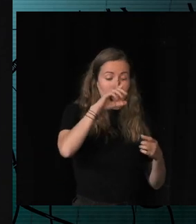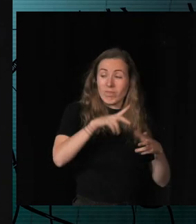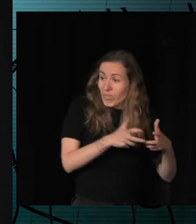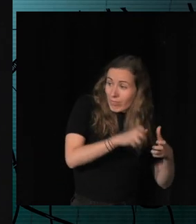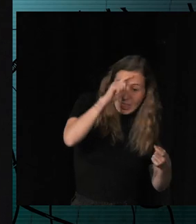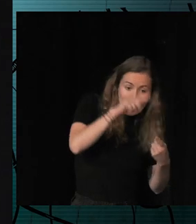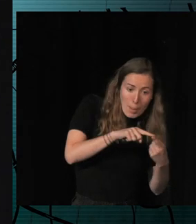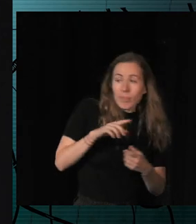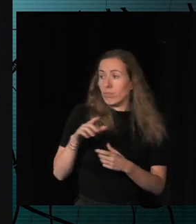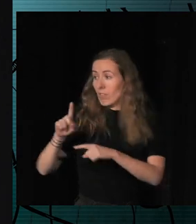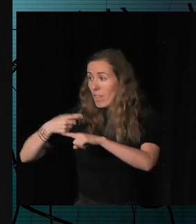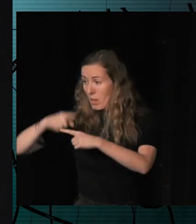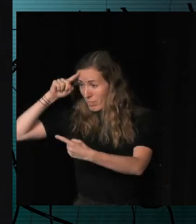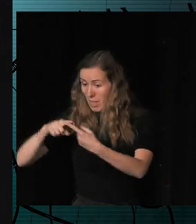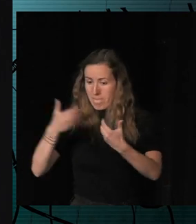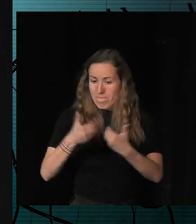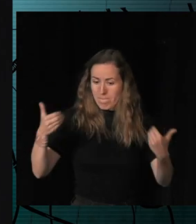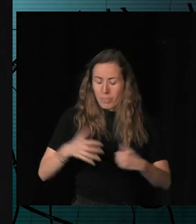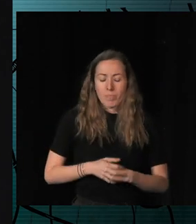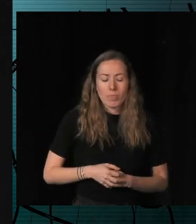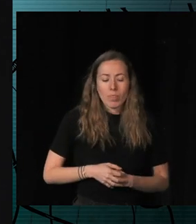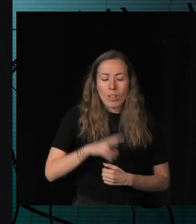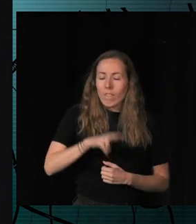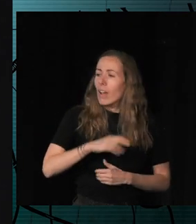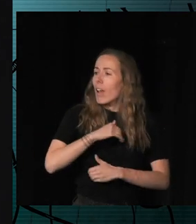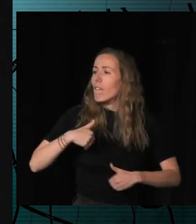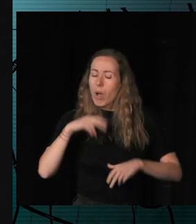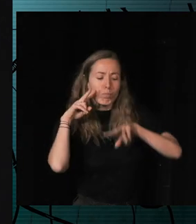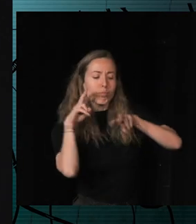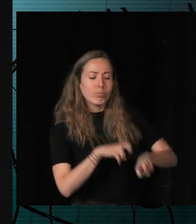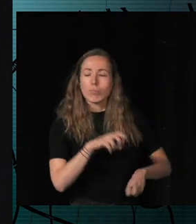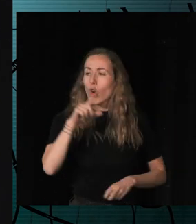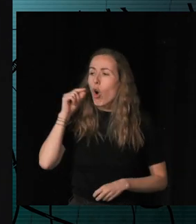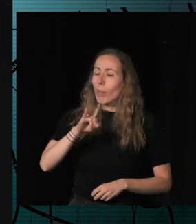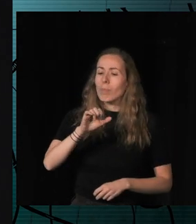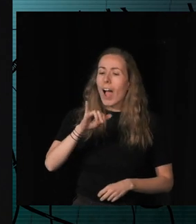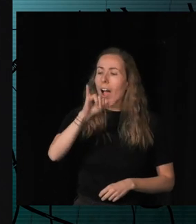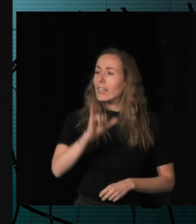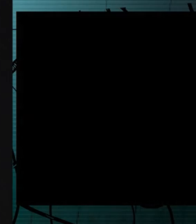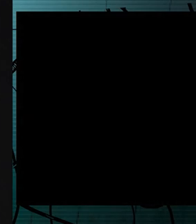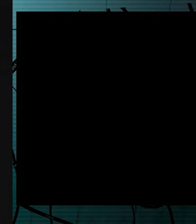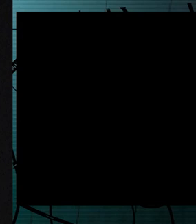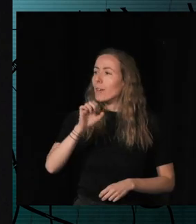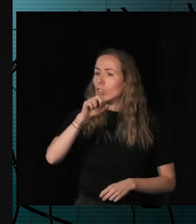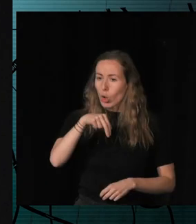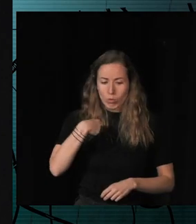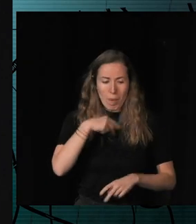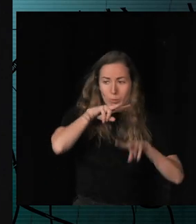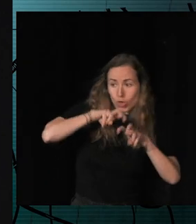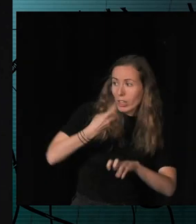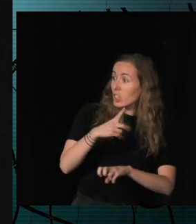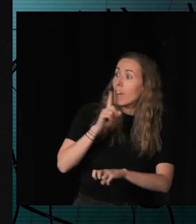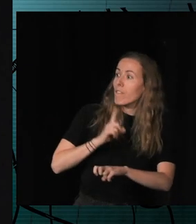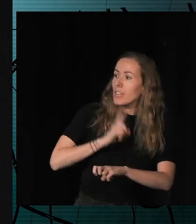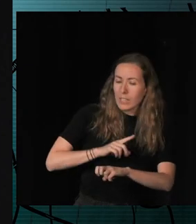ils sont venus à la conclusion en voyant les réactions du personnage principal donc de Harry Mason qui allait à la recherche de sa fille donc vraiment comme l'a dit Anthony